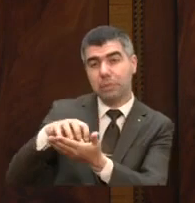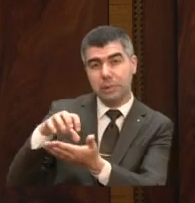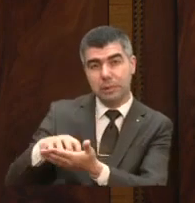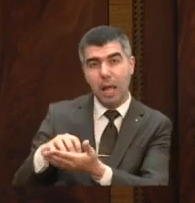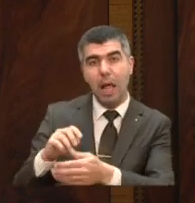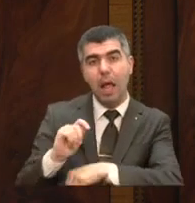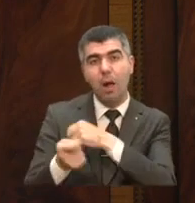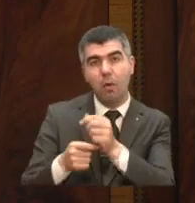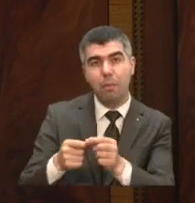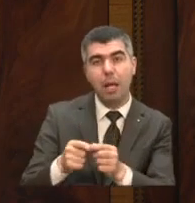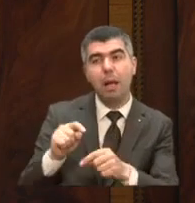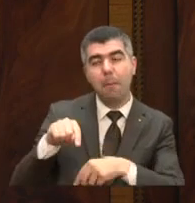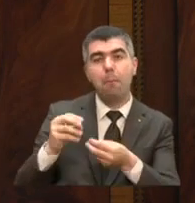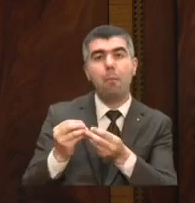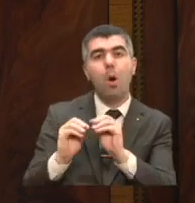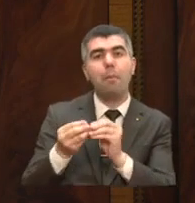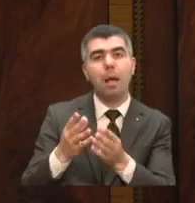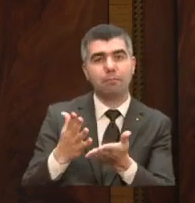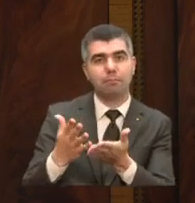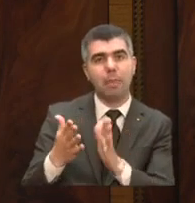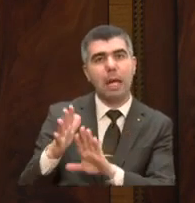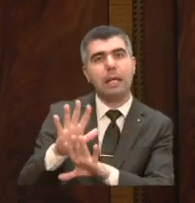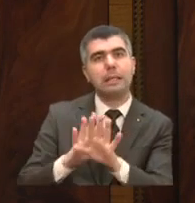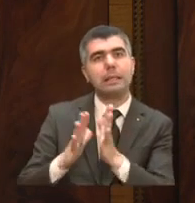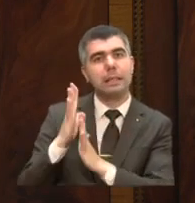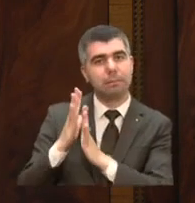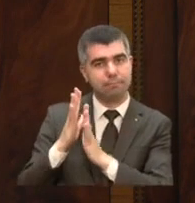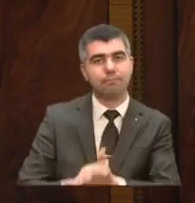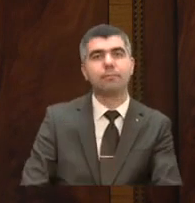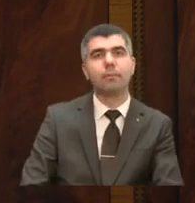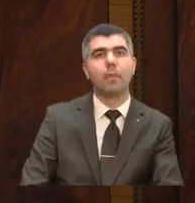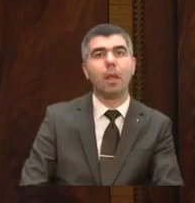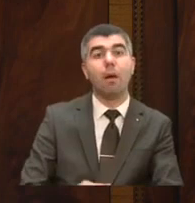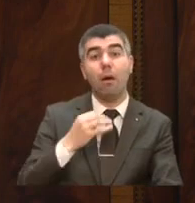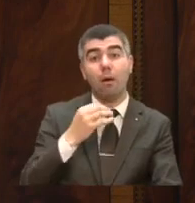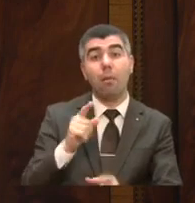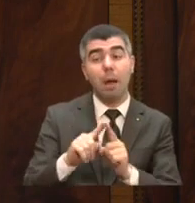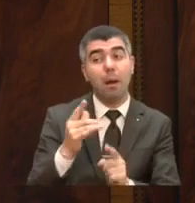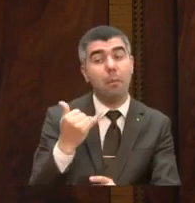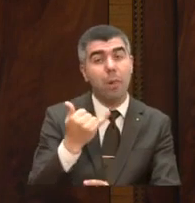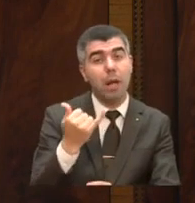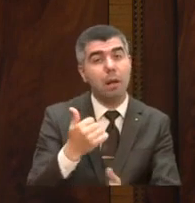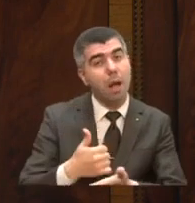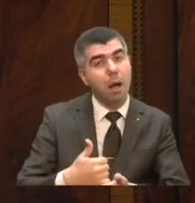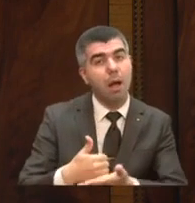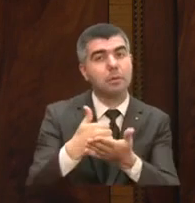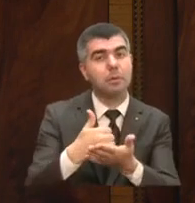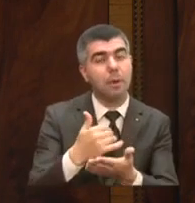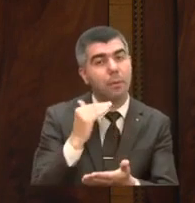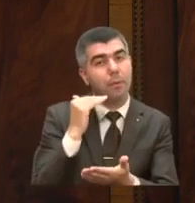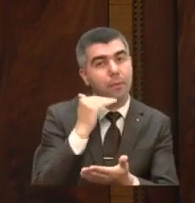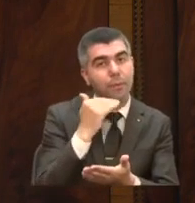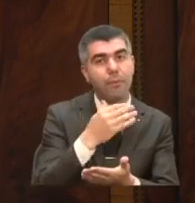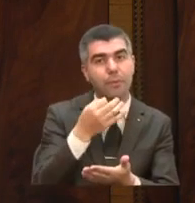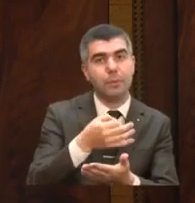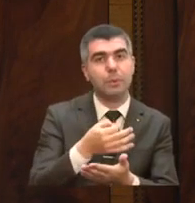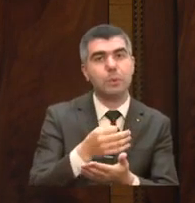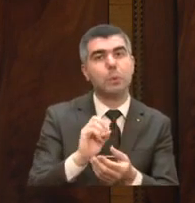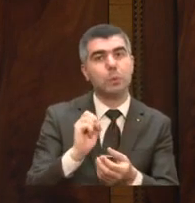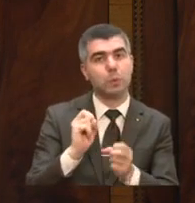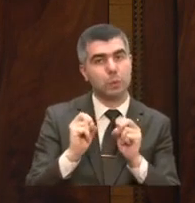ديال الأمور التي كان الغرض منها بطبيعة الحال التدخل بشكل عاجل لحل